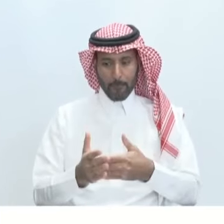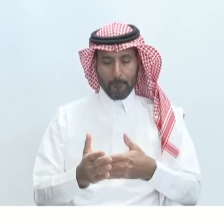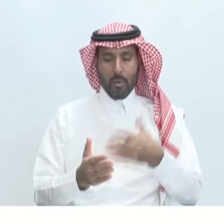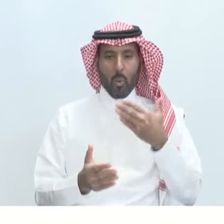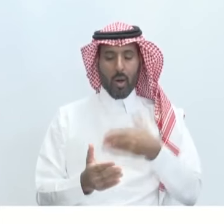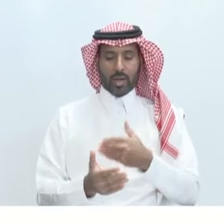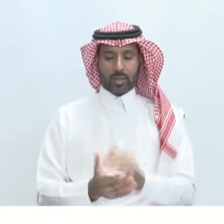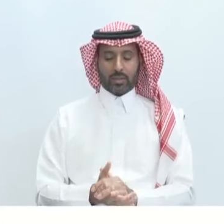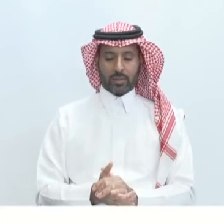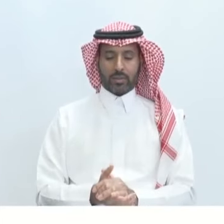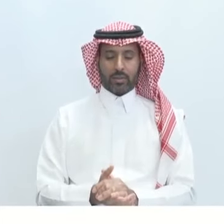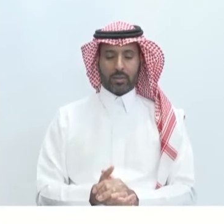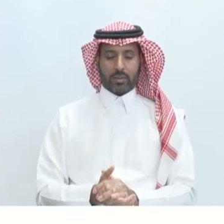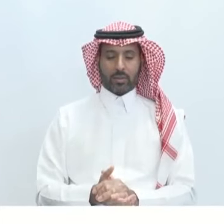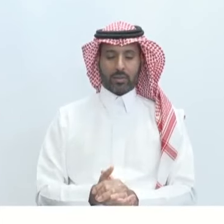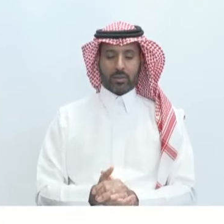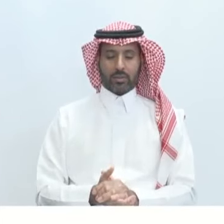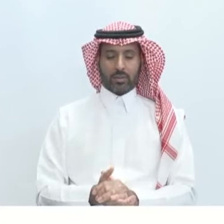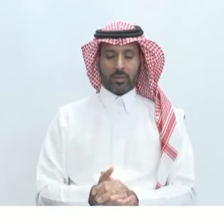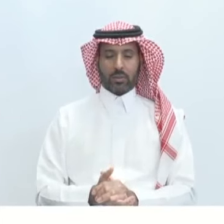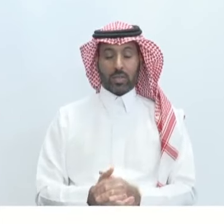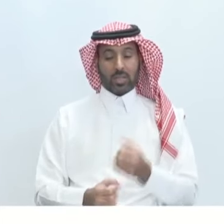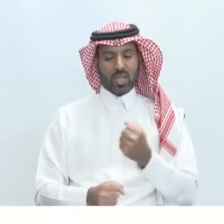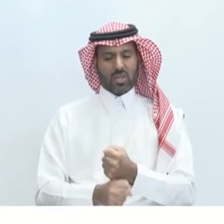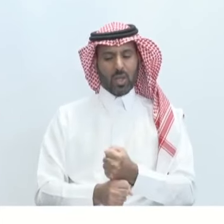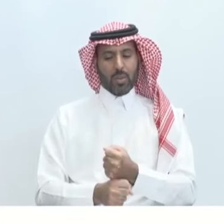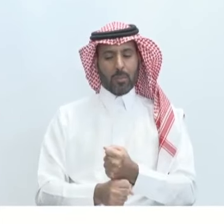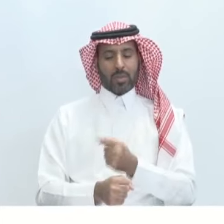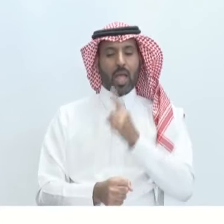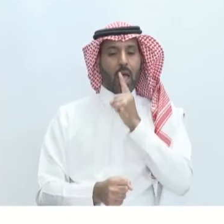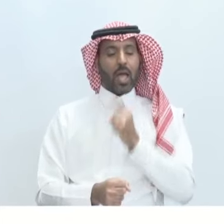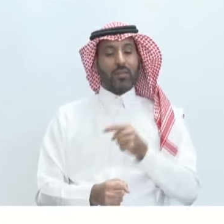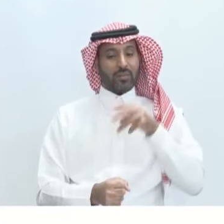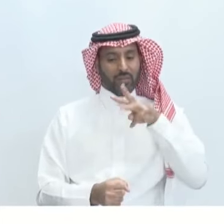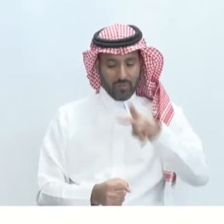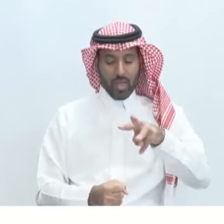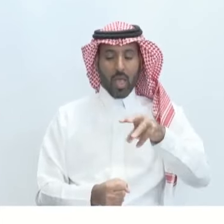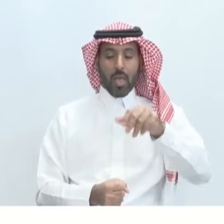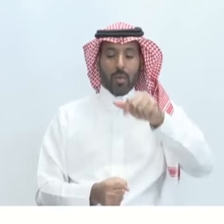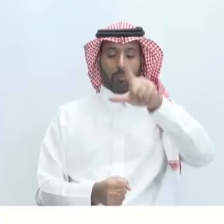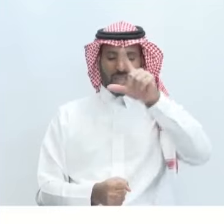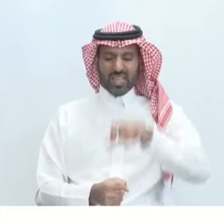ثم بعد ذلك نجعله ينتظر لمده 1000 ملي